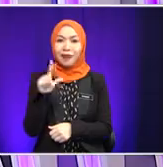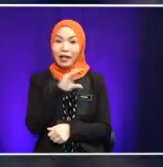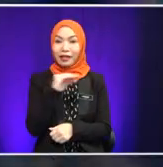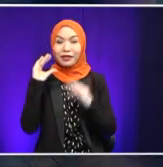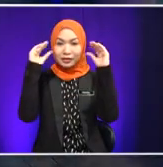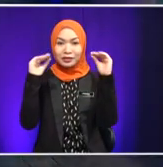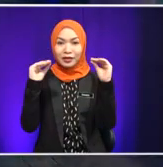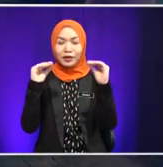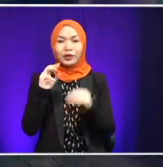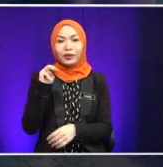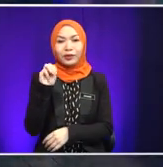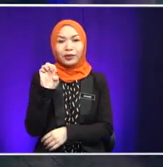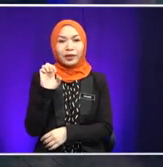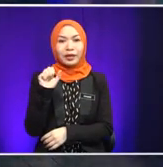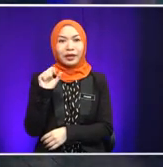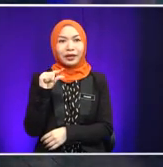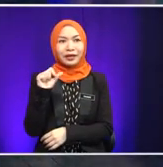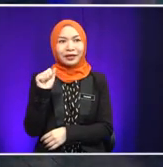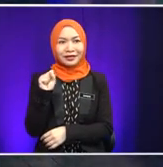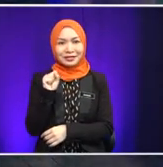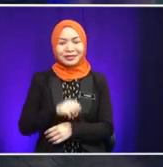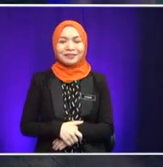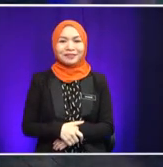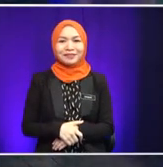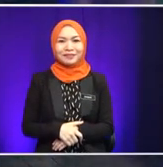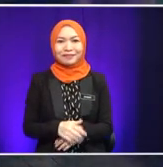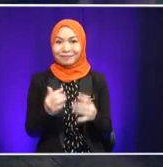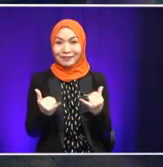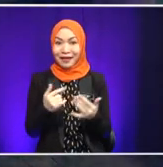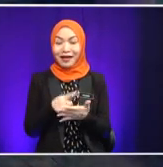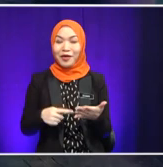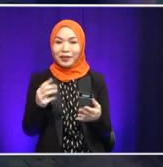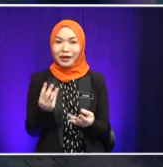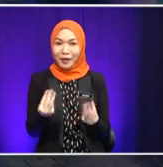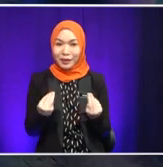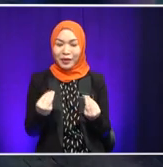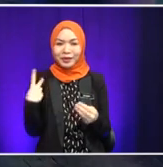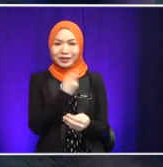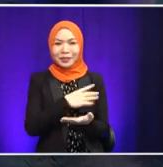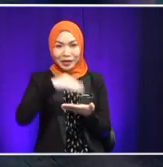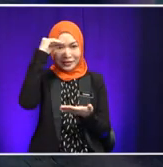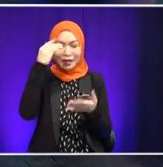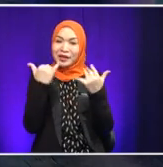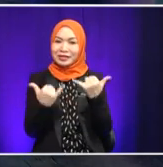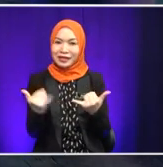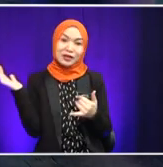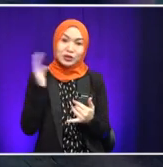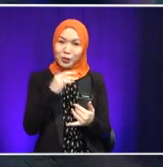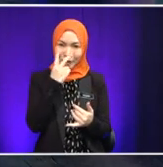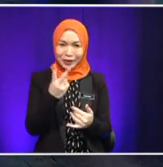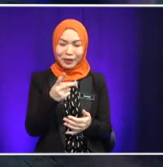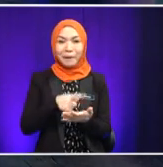untuk segmen kali ini kita masuk kepada sesi pembelajaran kita